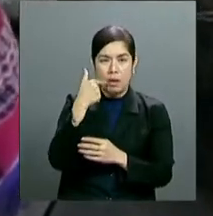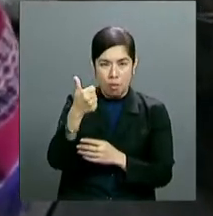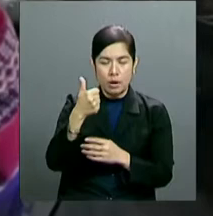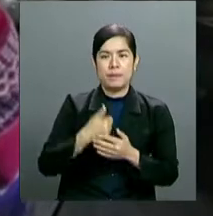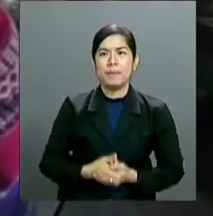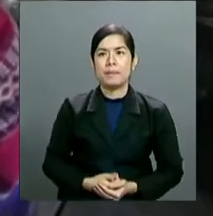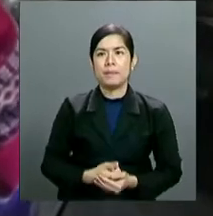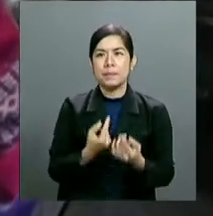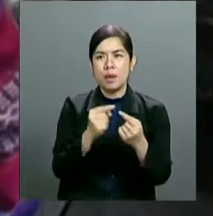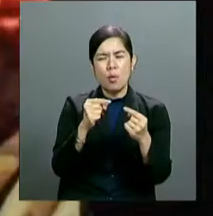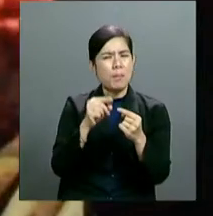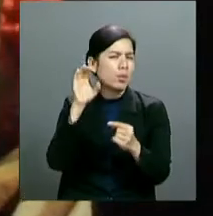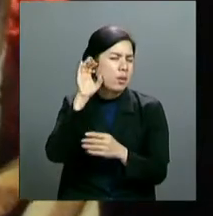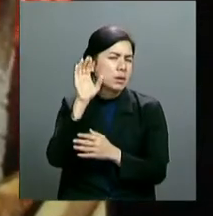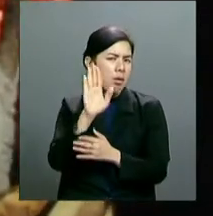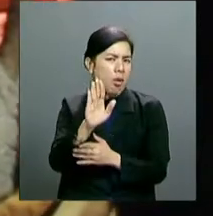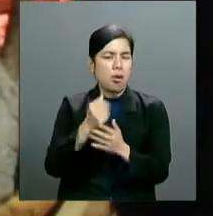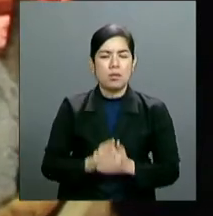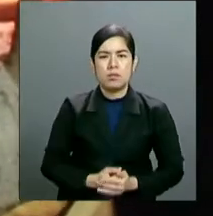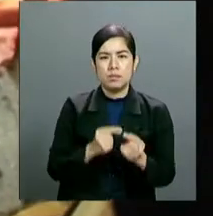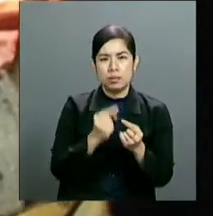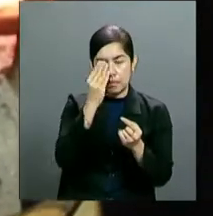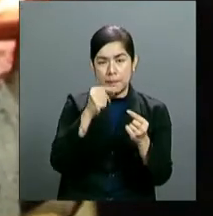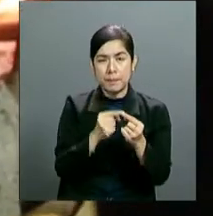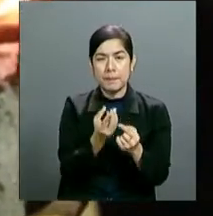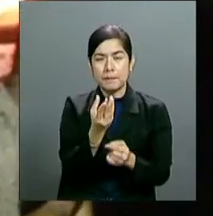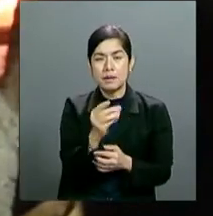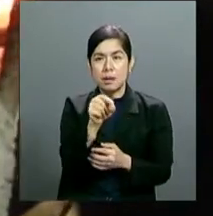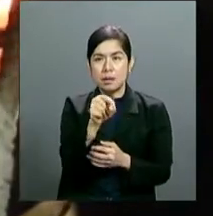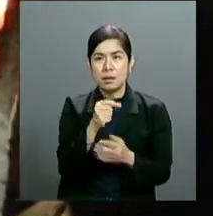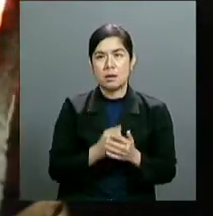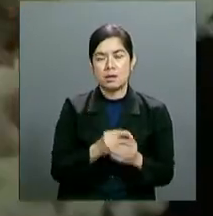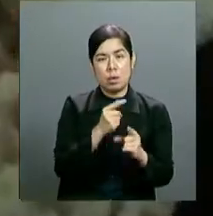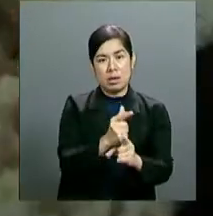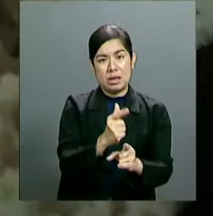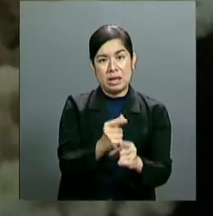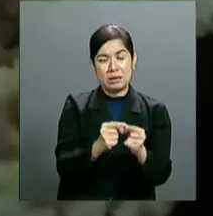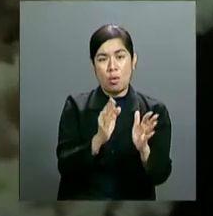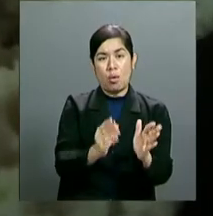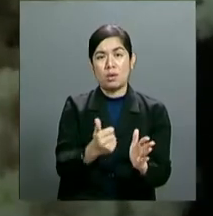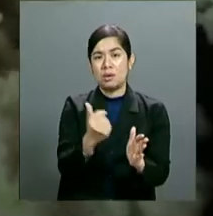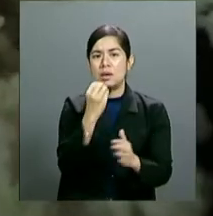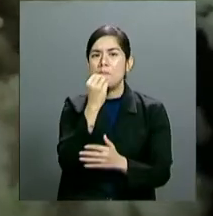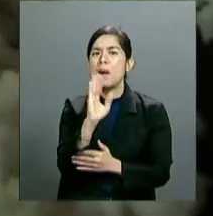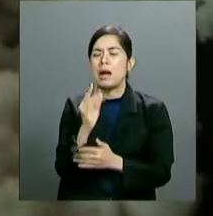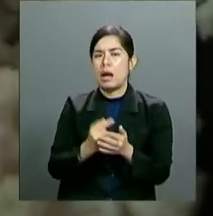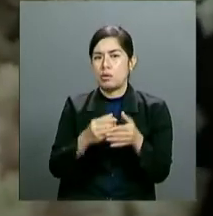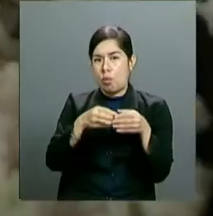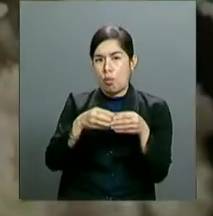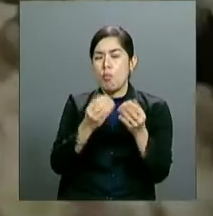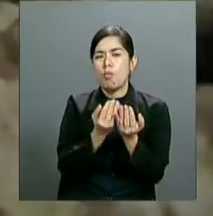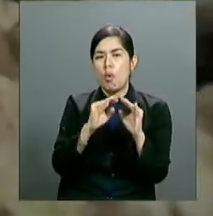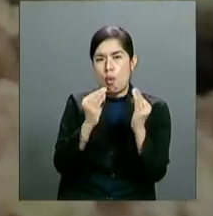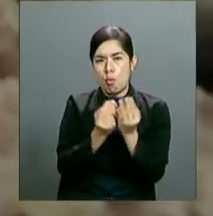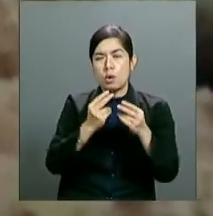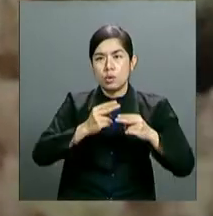มันมีความเชื่อตั้งแต่เมื่อก่อนแล้วแบบว่าข้าวพันธุ์ชนิดนี้คือเลี้ยงแขกไม่ได้กินเฉพาะในชุมชนของเราถ้าในครอบครัวของเราถ้